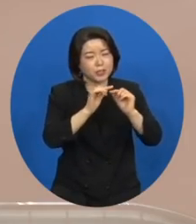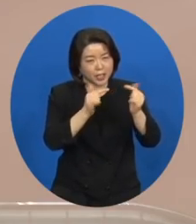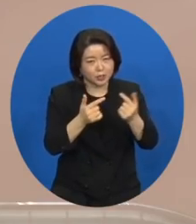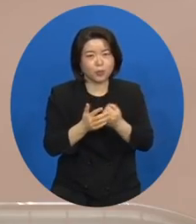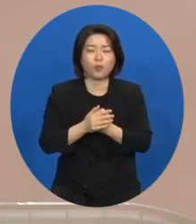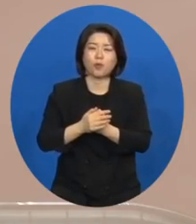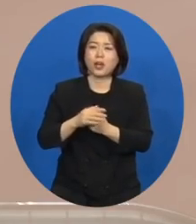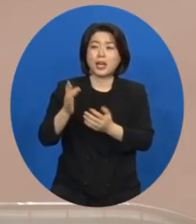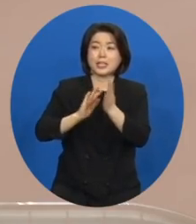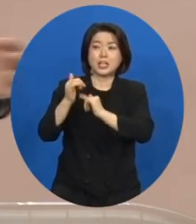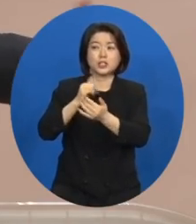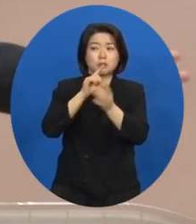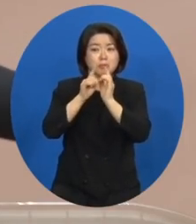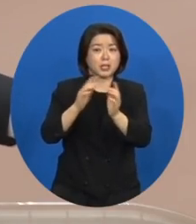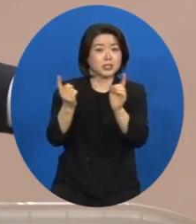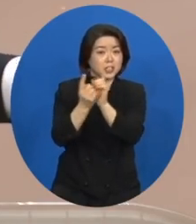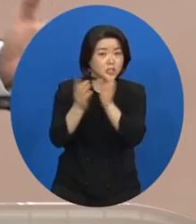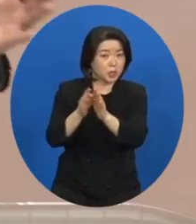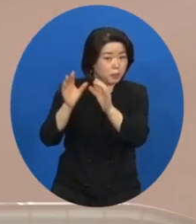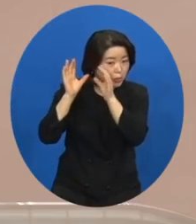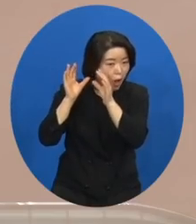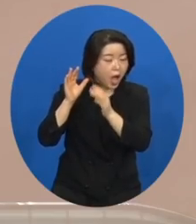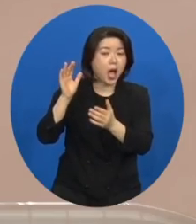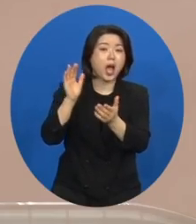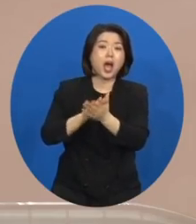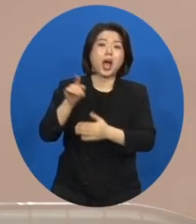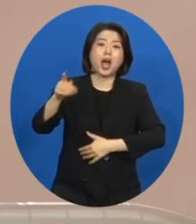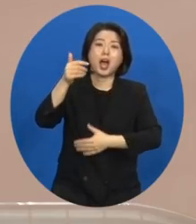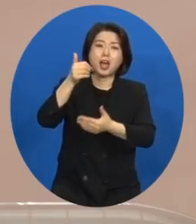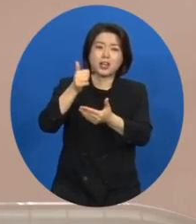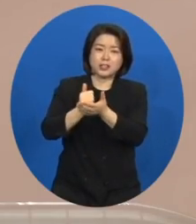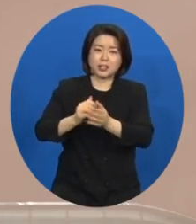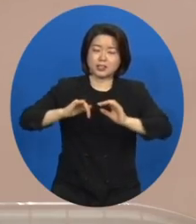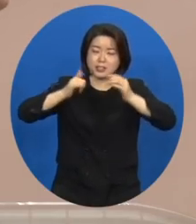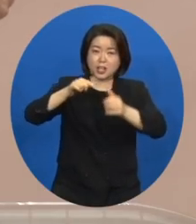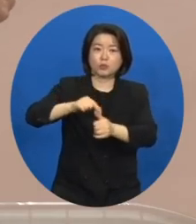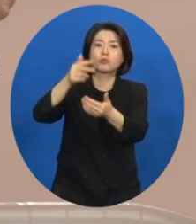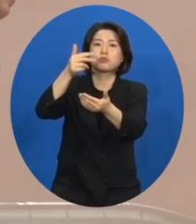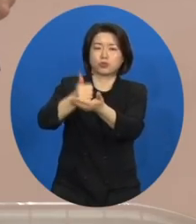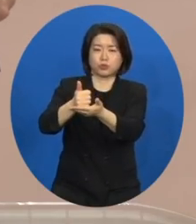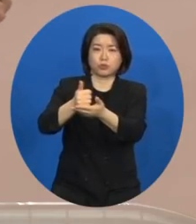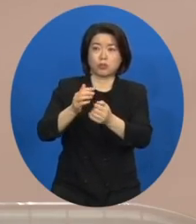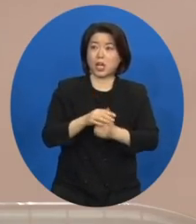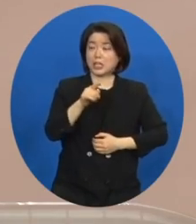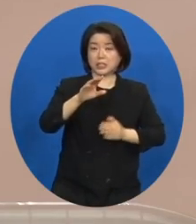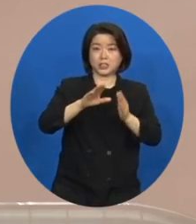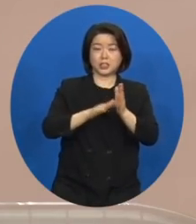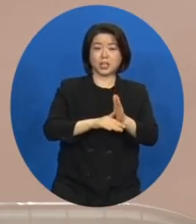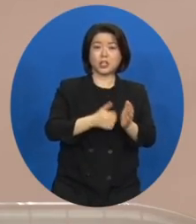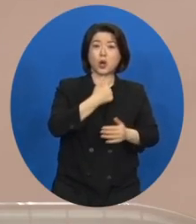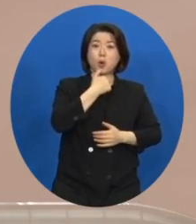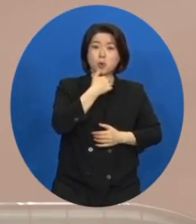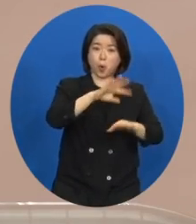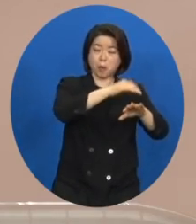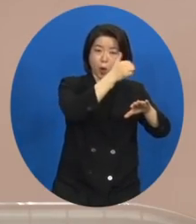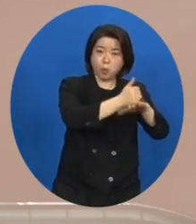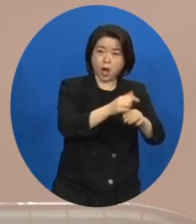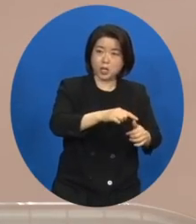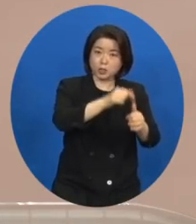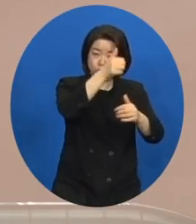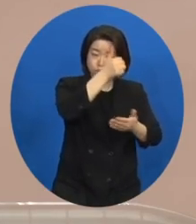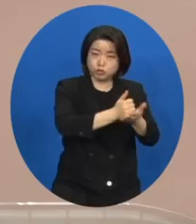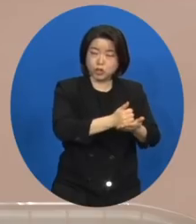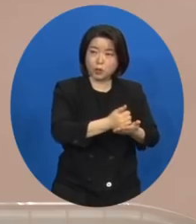이번이 참으로 세상의 구조 있음을 아 그 당시에 로마 황제가 구조인데 이제는 주님이 9 주심을